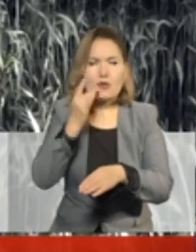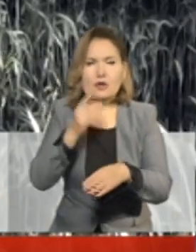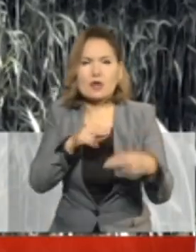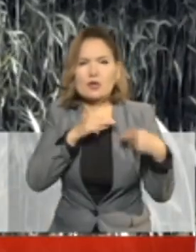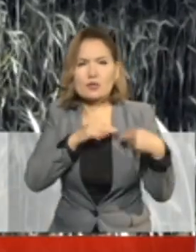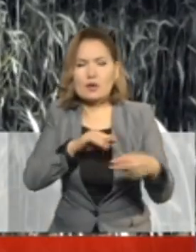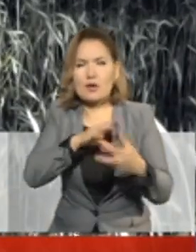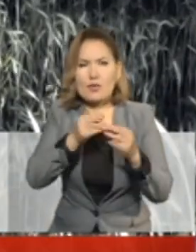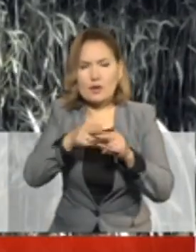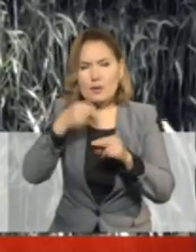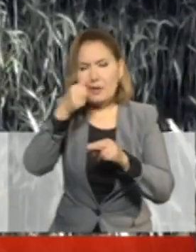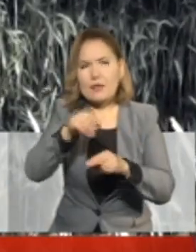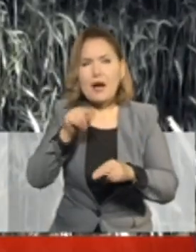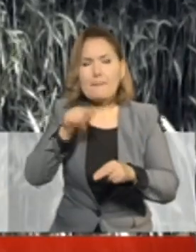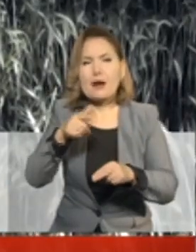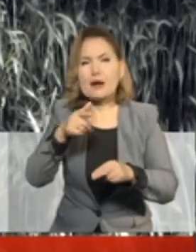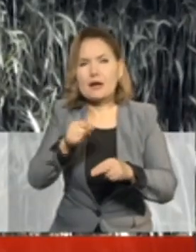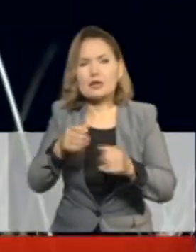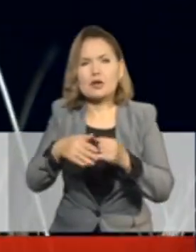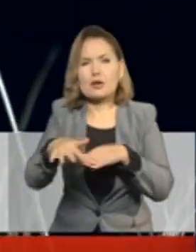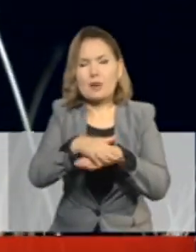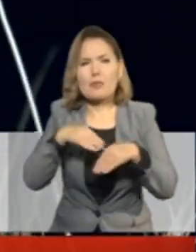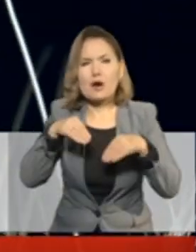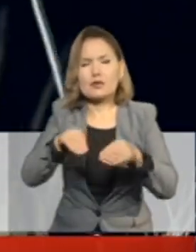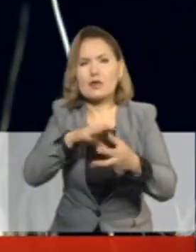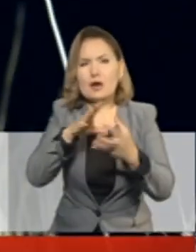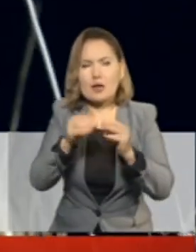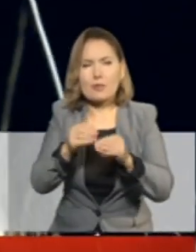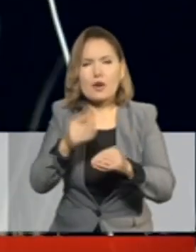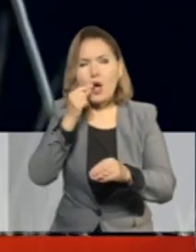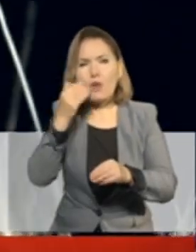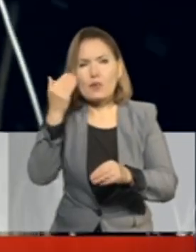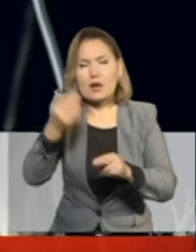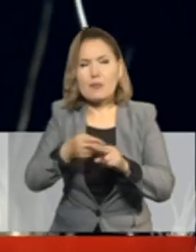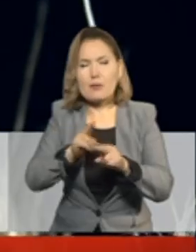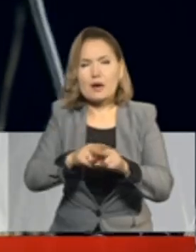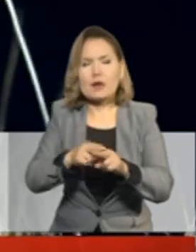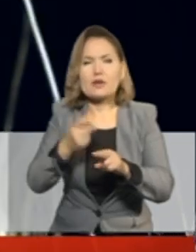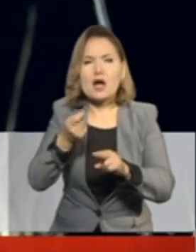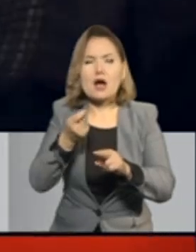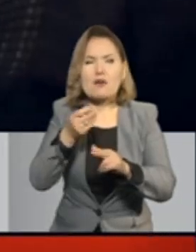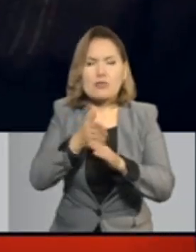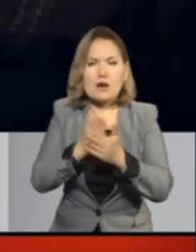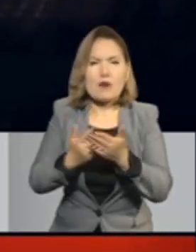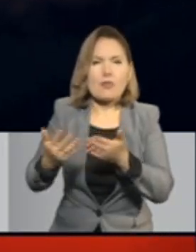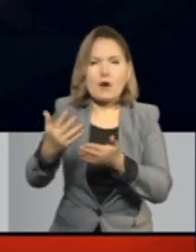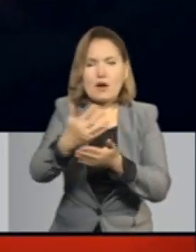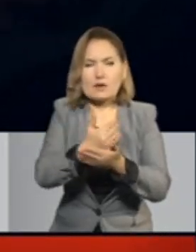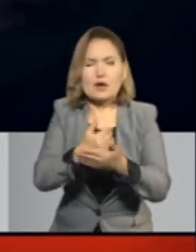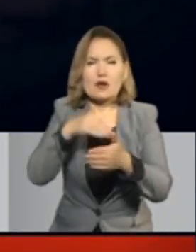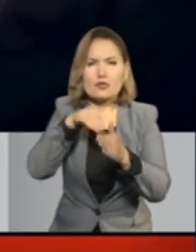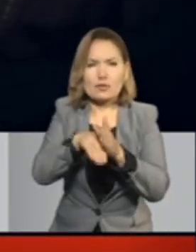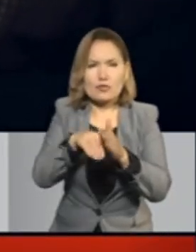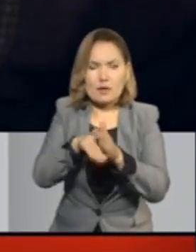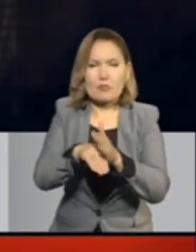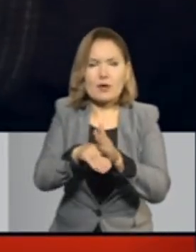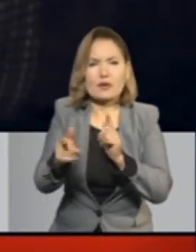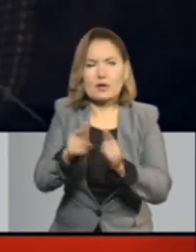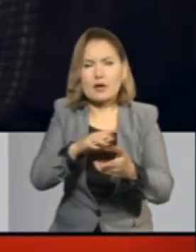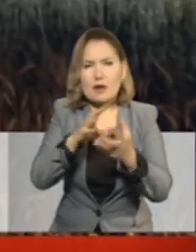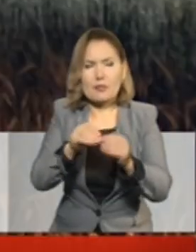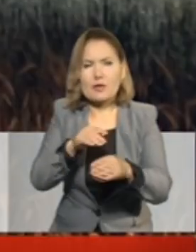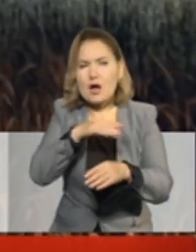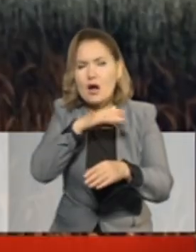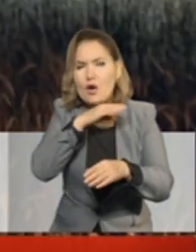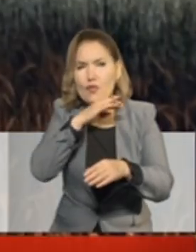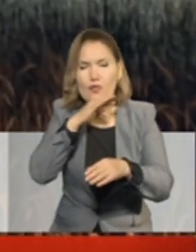етуде. Биыл 1000 гектардан астам жерге егін еккен Қуанышбек Ыбраев жиған тергенін түгел элеваторға тапсырған. Бірақ сұраныс